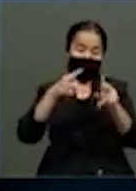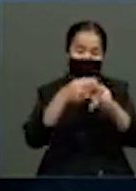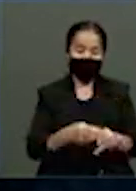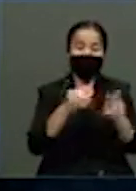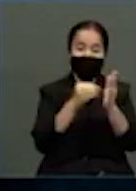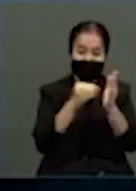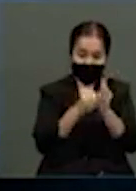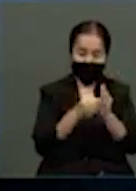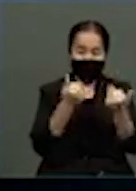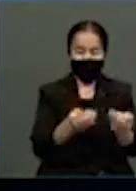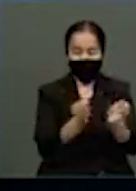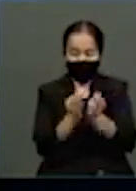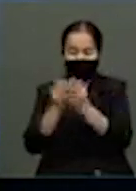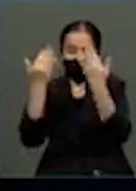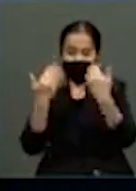ที่